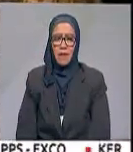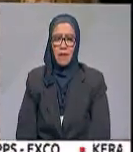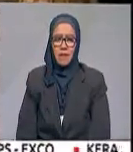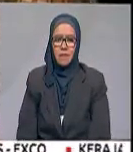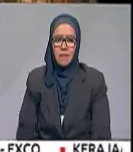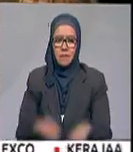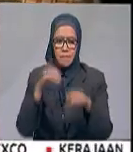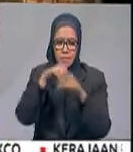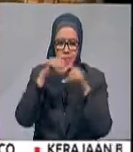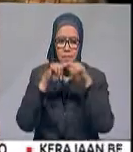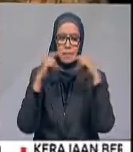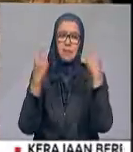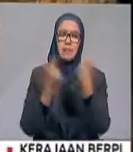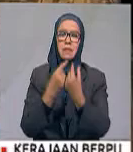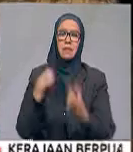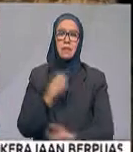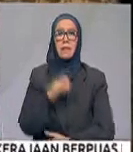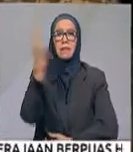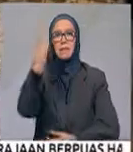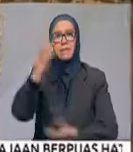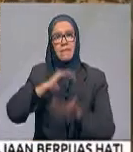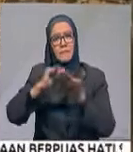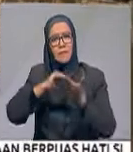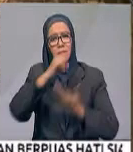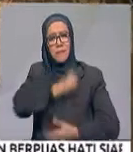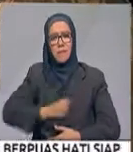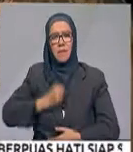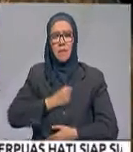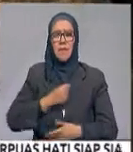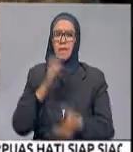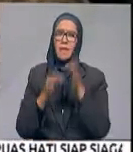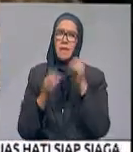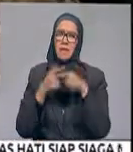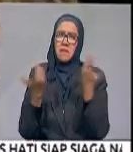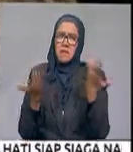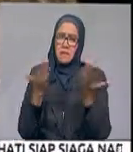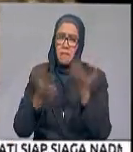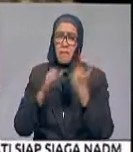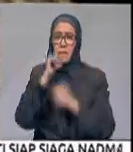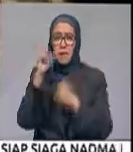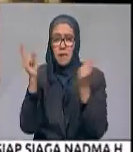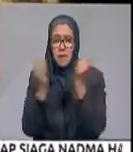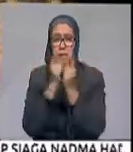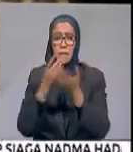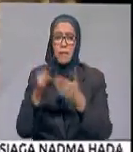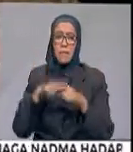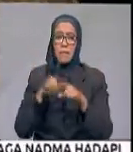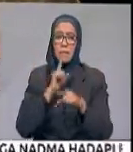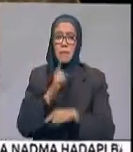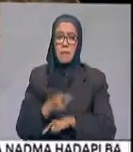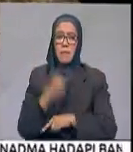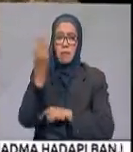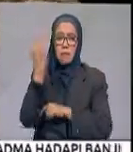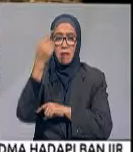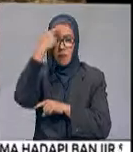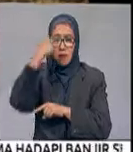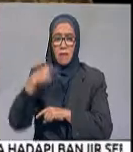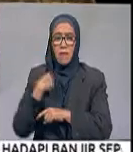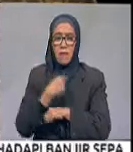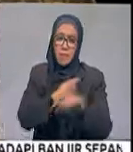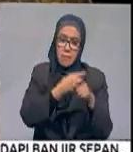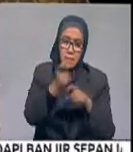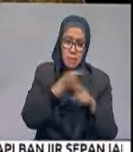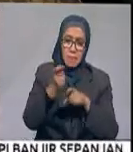kita selalu banyak minta maaf, you know, mana tahu tak jumpa ke apa kan. So memang it's like a routine for us to kadang-kadang gurau